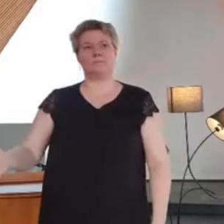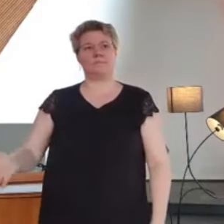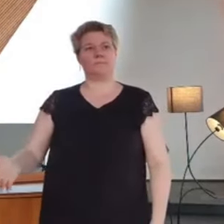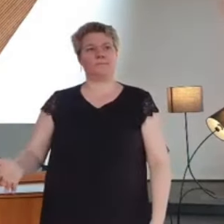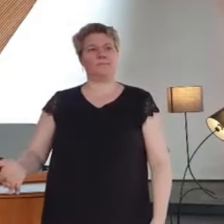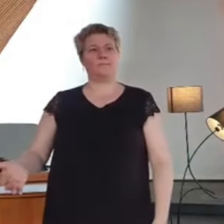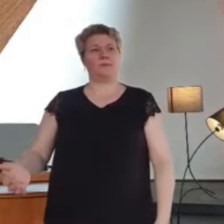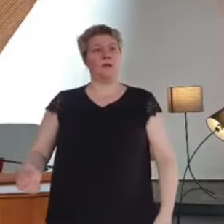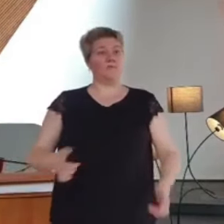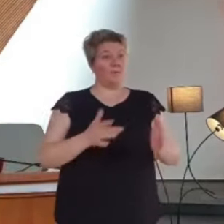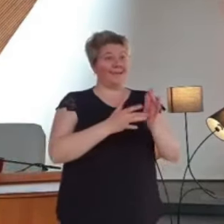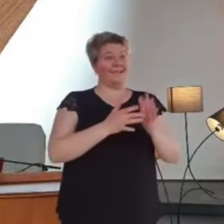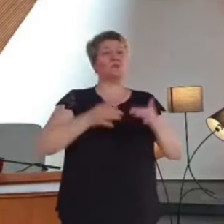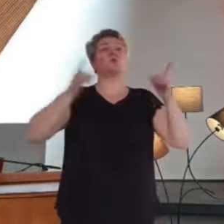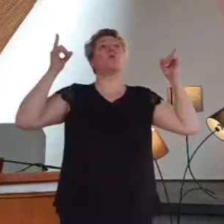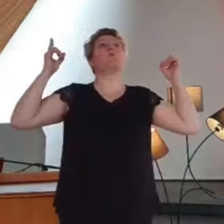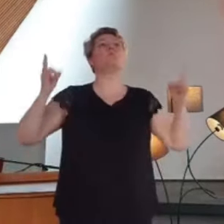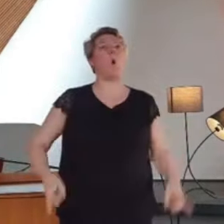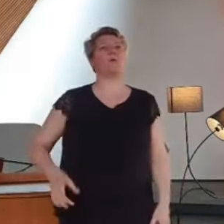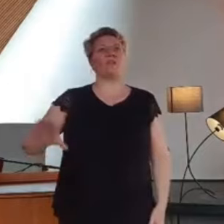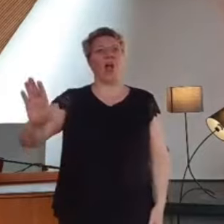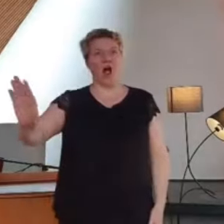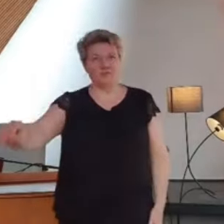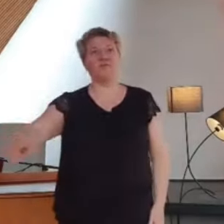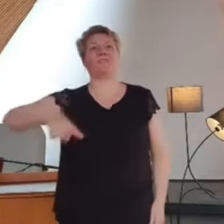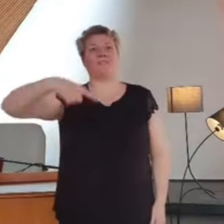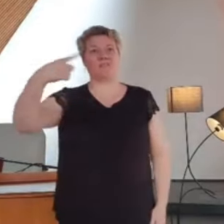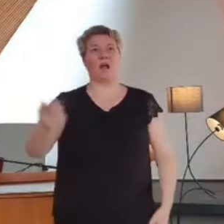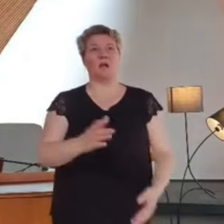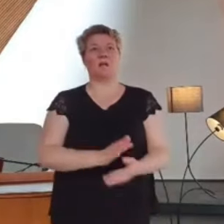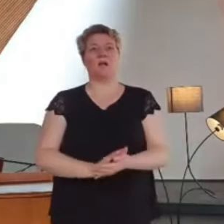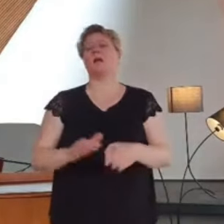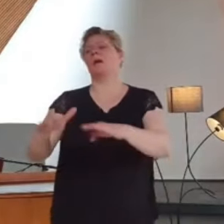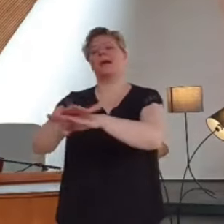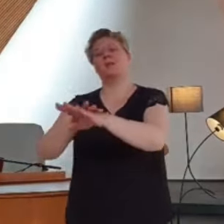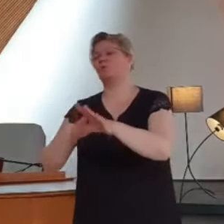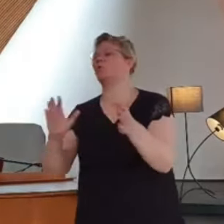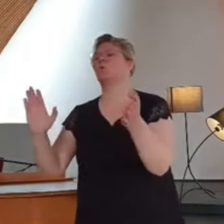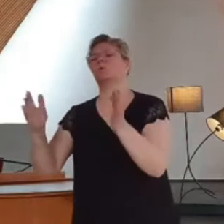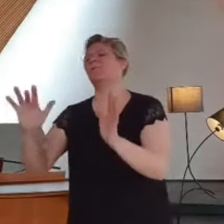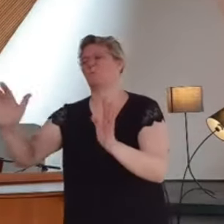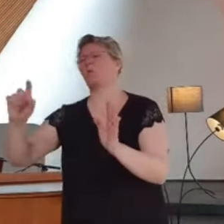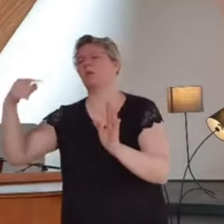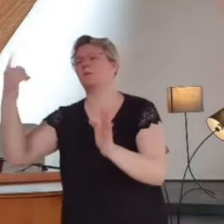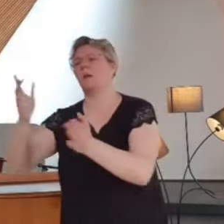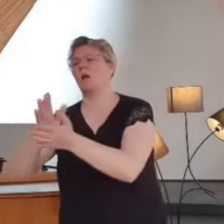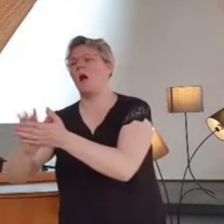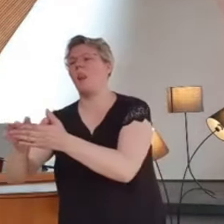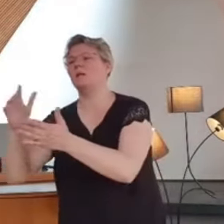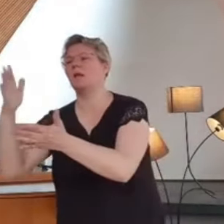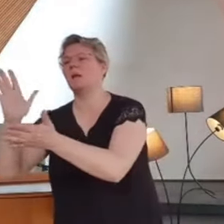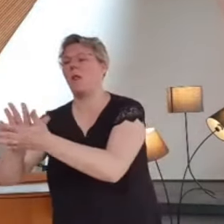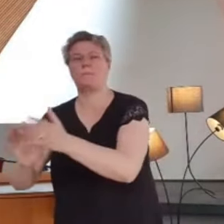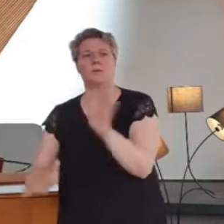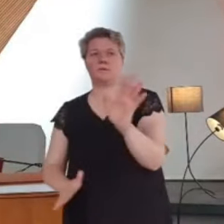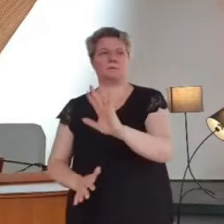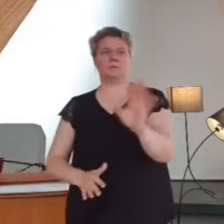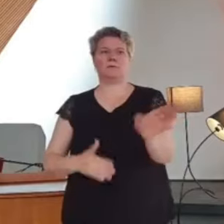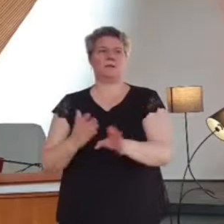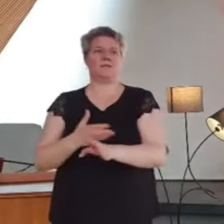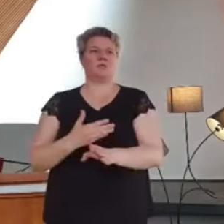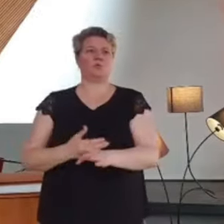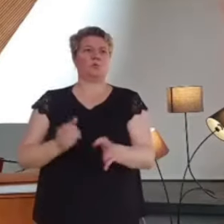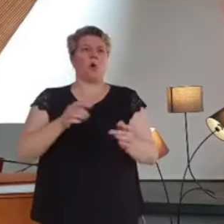weil Jesus das muss, weil sonst die Heilung nicht funktioniert. Ne? Also irgendwie so nach dem Motto, Entschuldigung, ich muss dich ganz kurz berühren, damit das hier auch klappt.